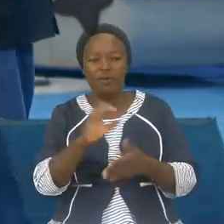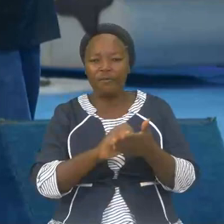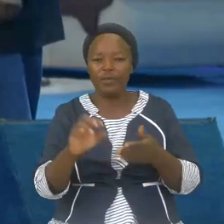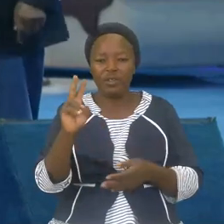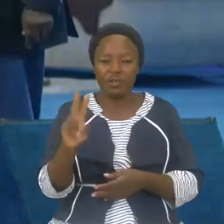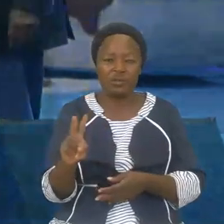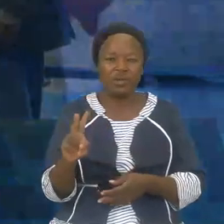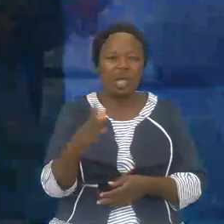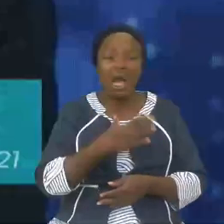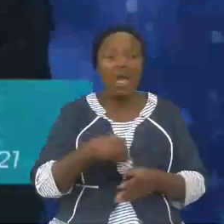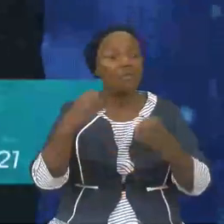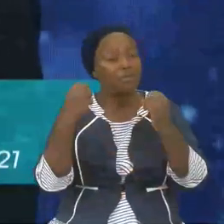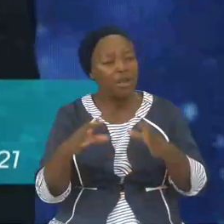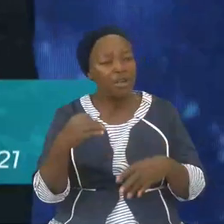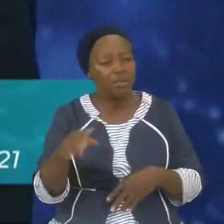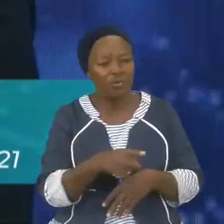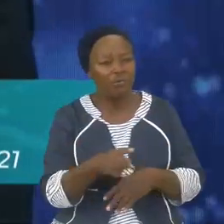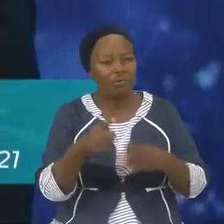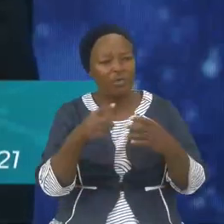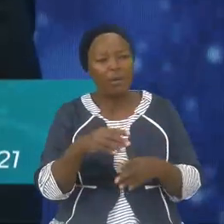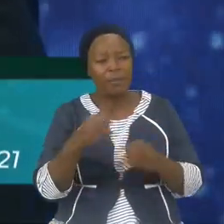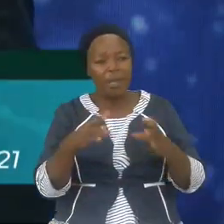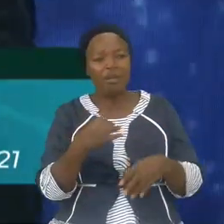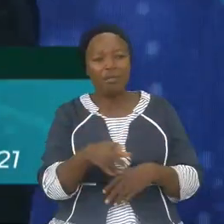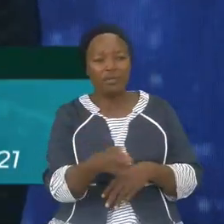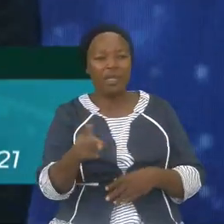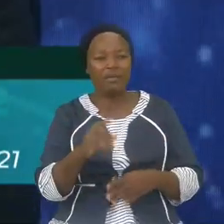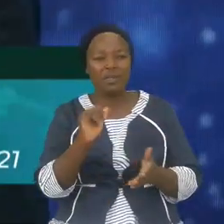on va à Daniel 12, 2.